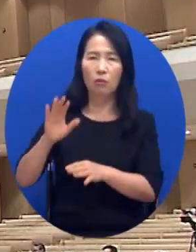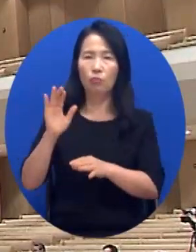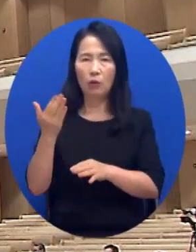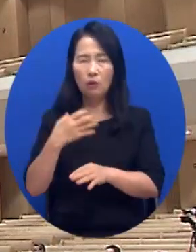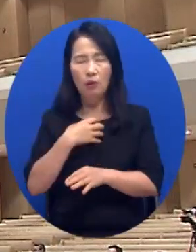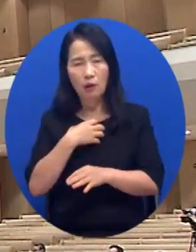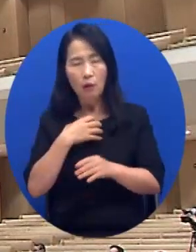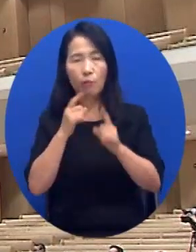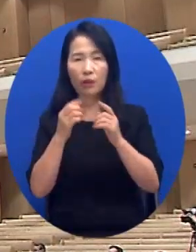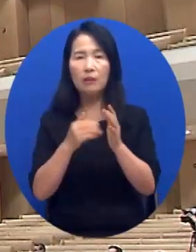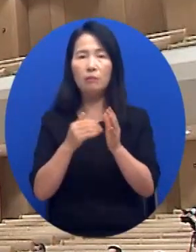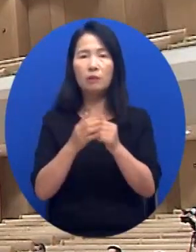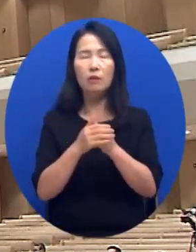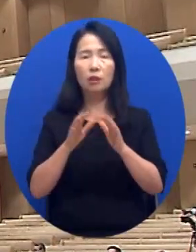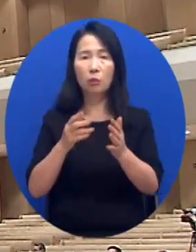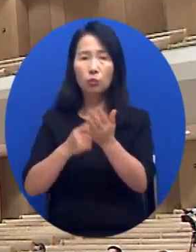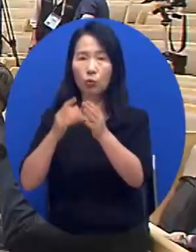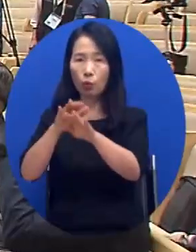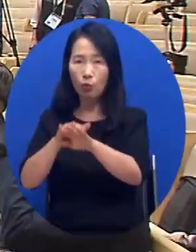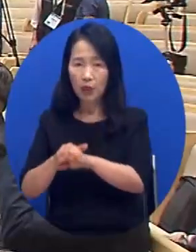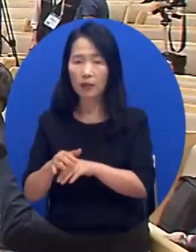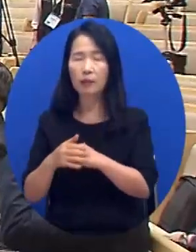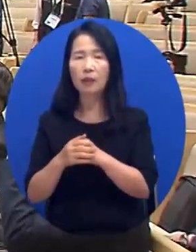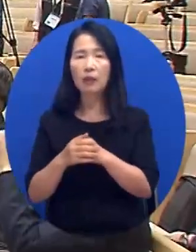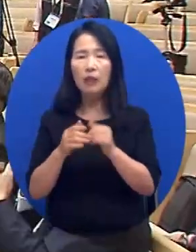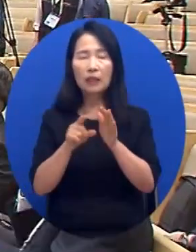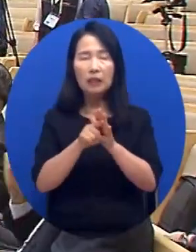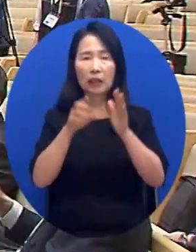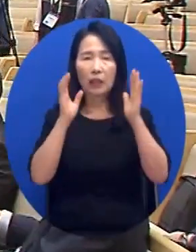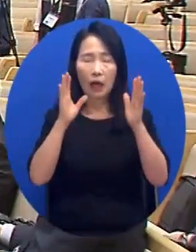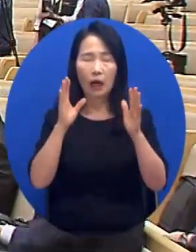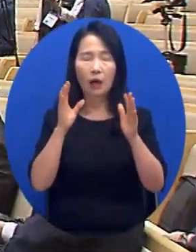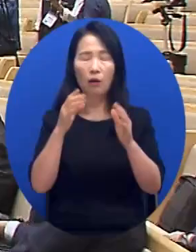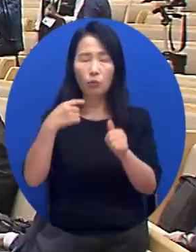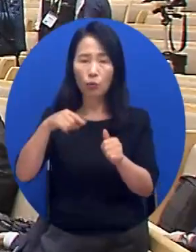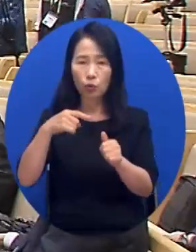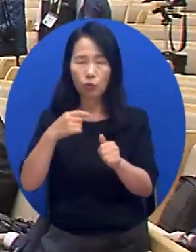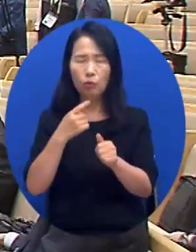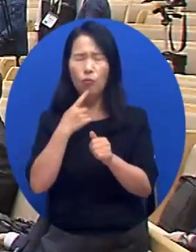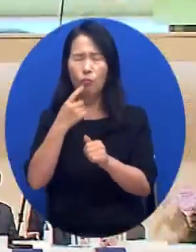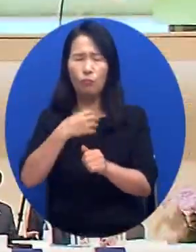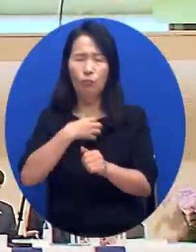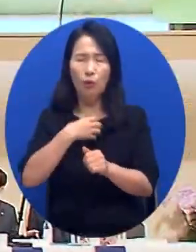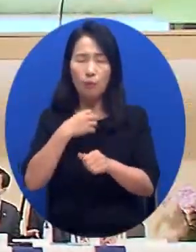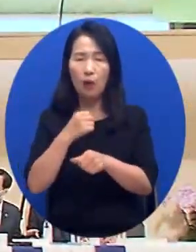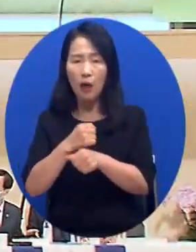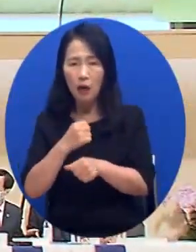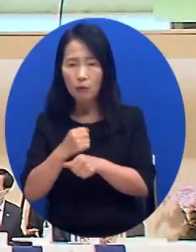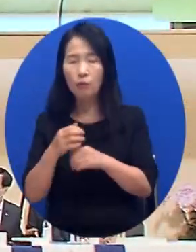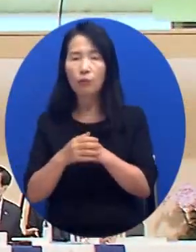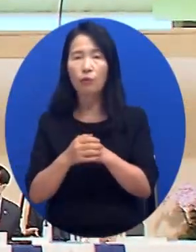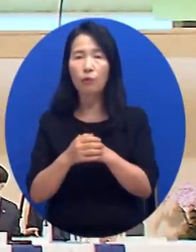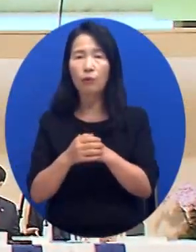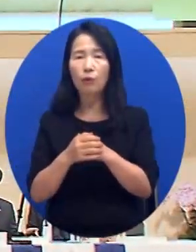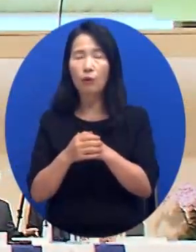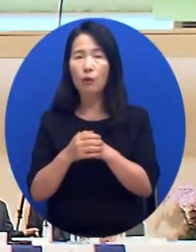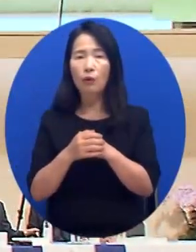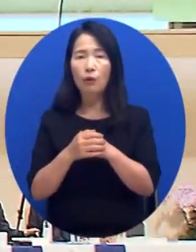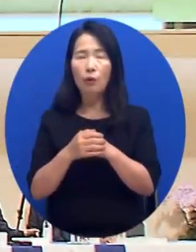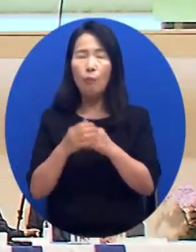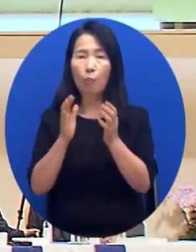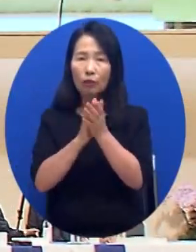또 이번 총회의 정치는 신학교육을 위협하고 학교가 선임한 총장을 박수로 인준한